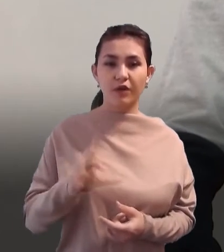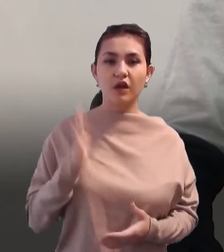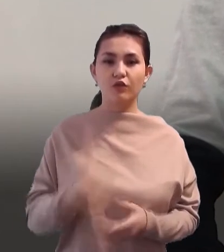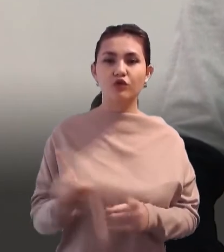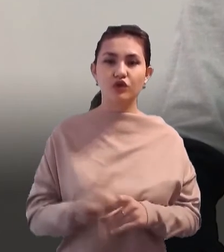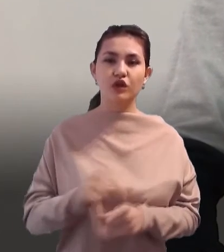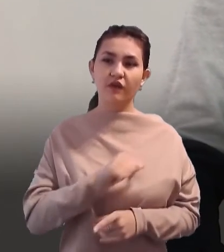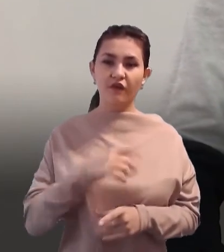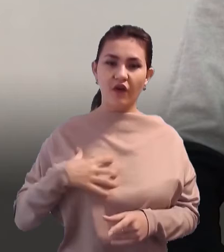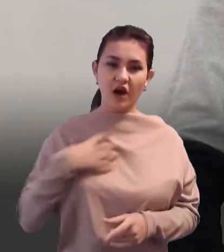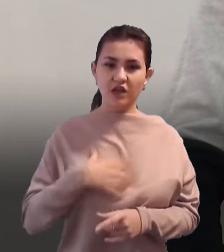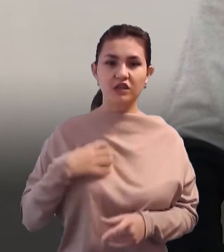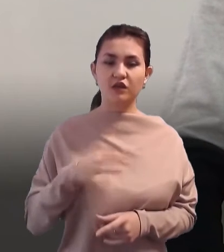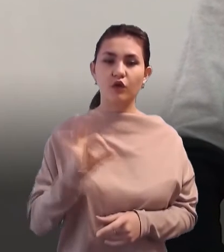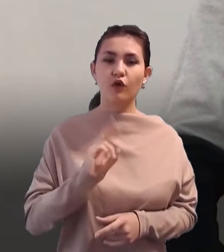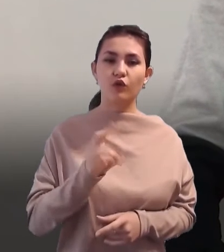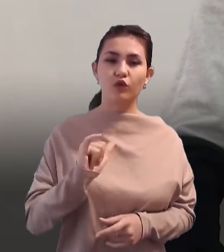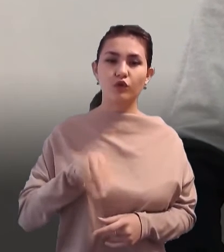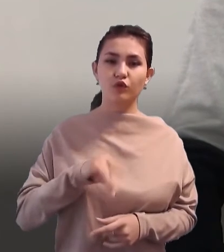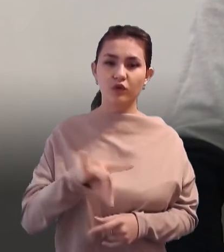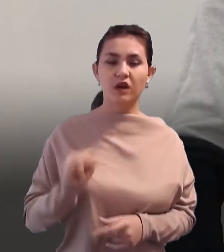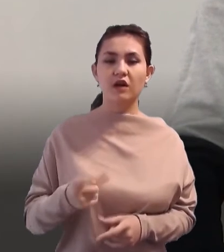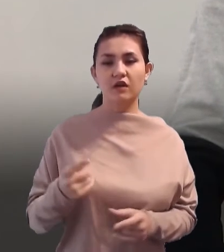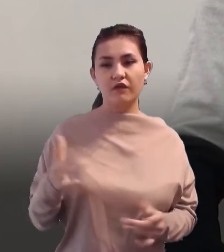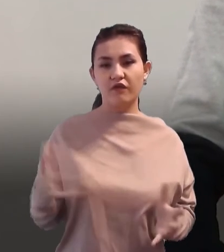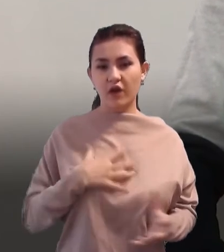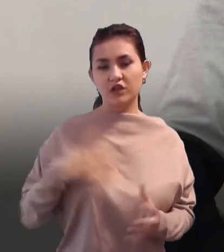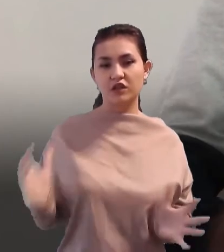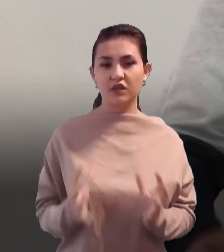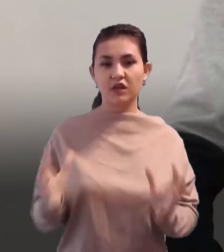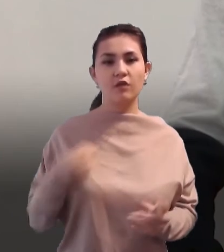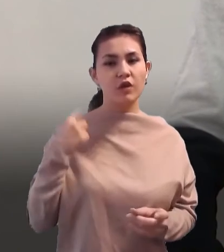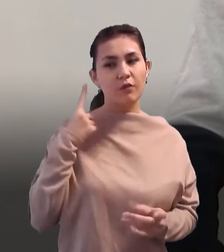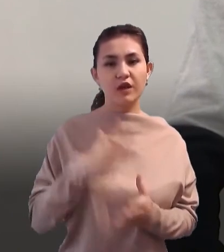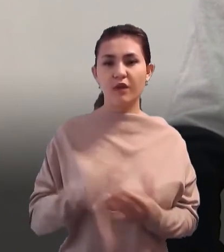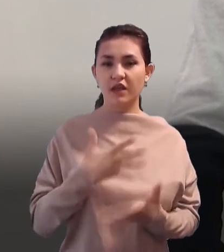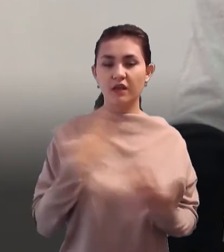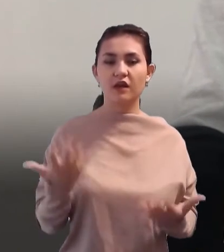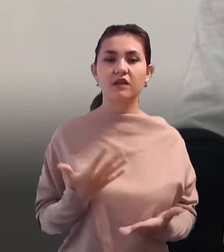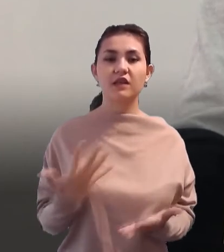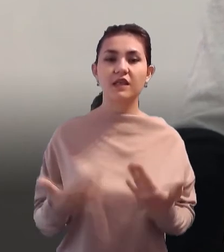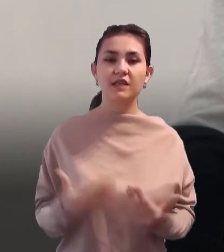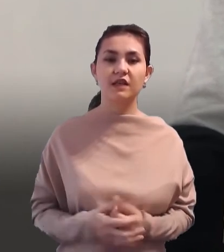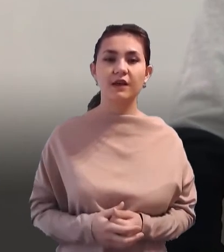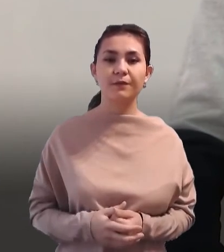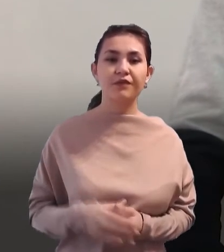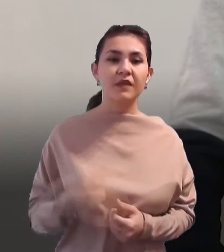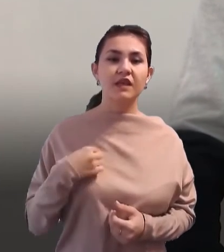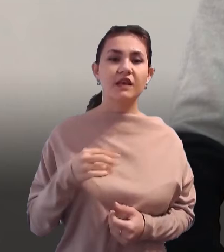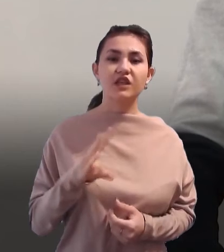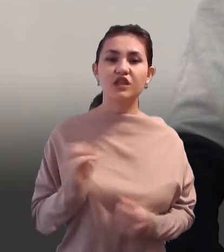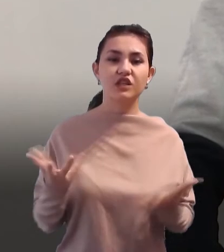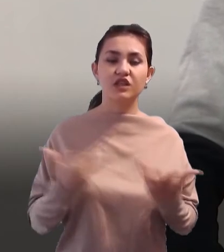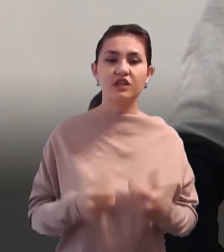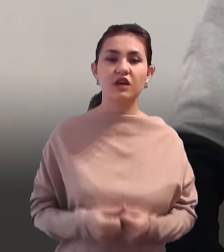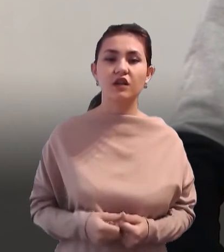культурно-архитектурную, то тогда есть смысл сохранять. То есть у меня однозначного понимания нет. Но если бы я не считал,